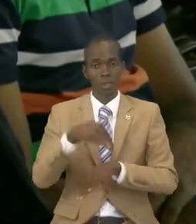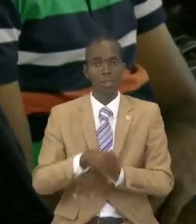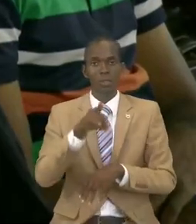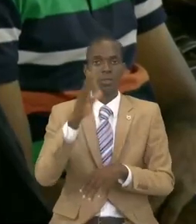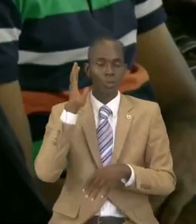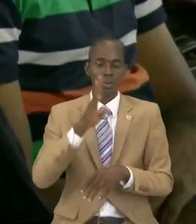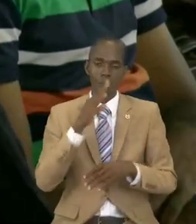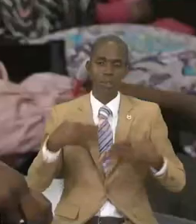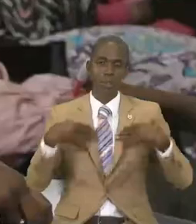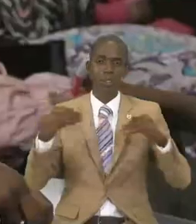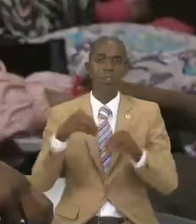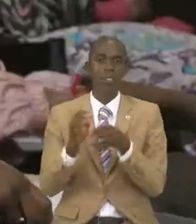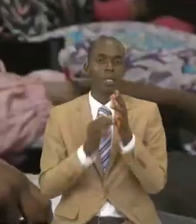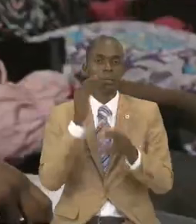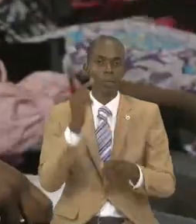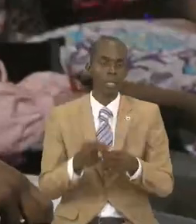soir, tu seras guéri.